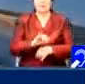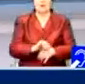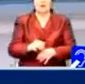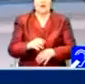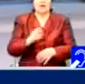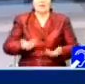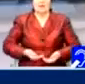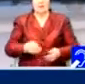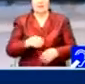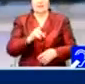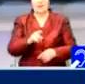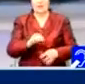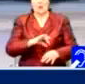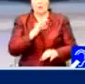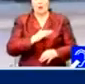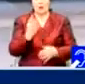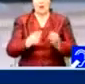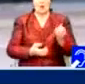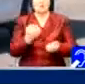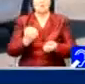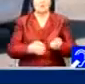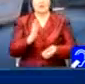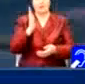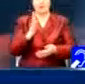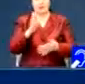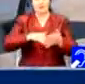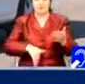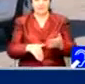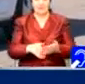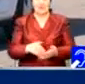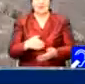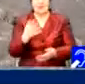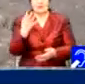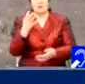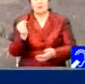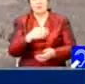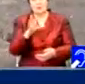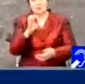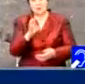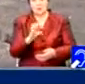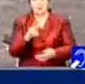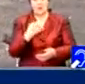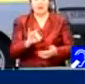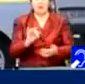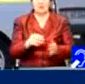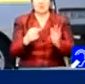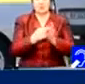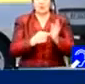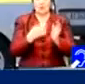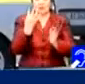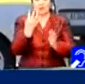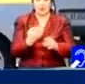în pericol. Șoferii care vor parca neregulamentar se vor alege cu amendă de până la 1500 de lei și 4 puncte de penalizare. Noua